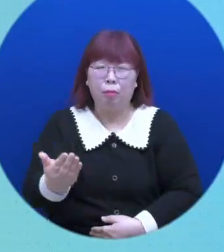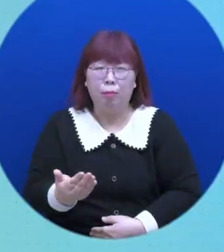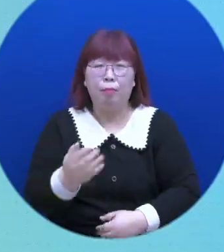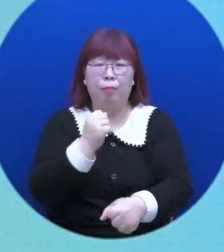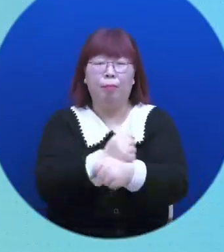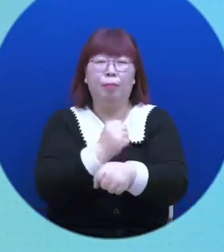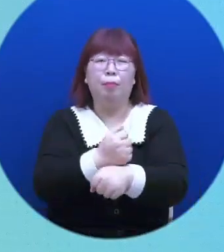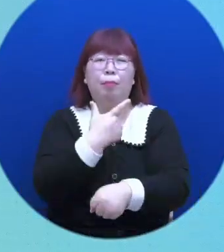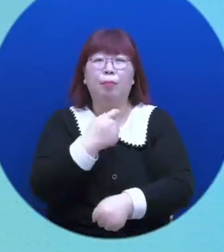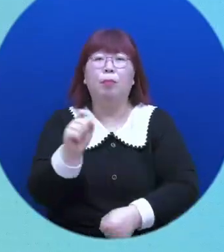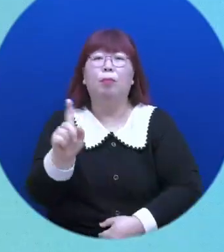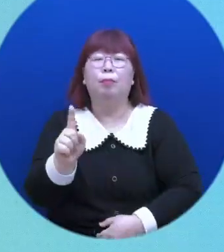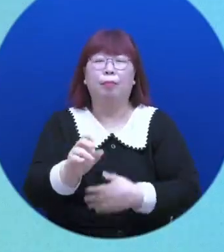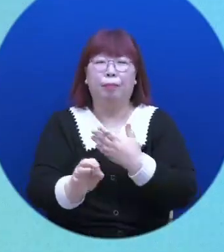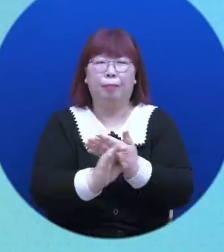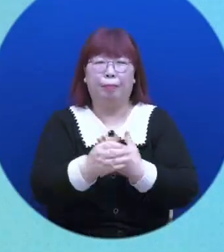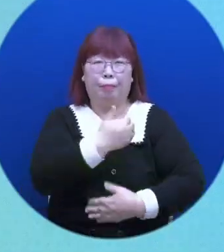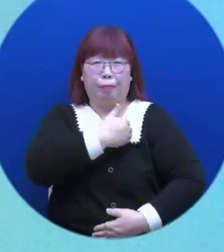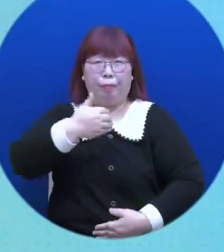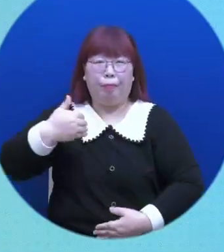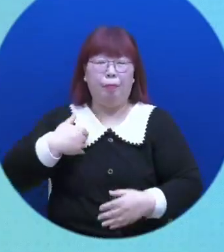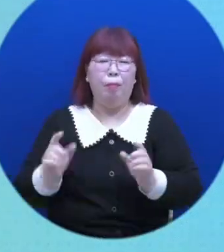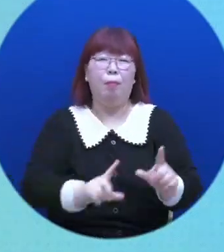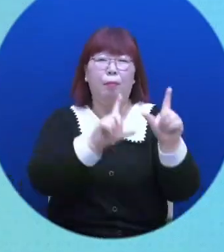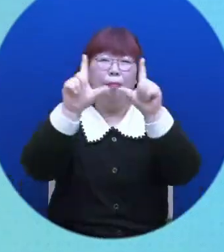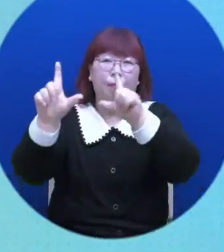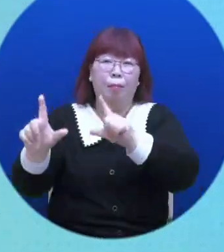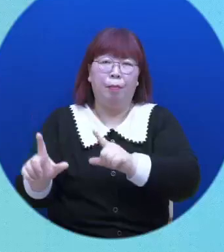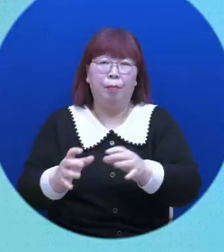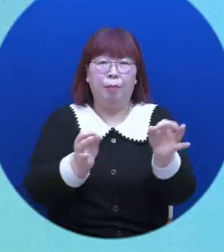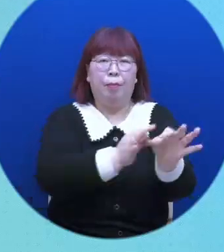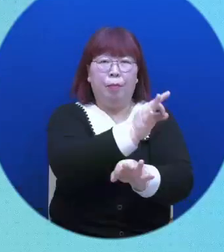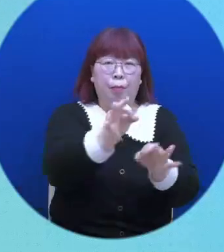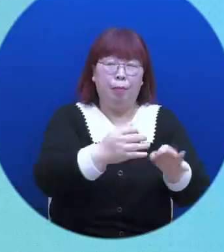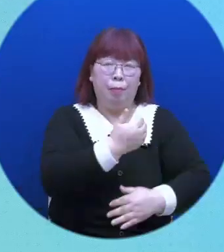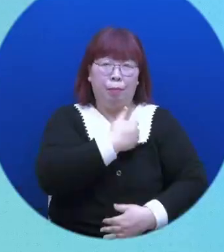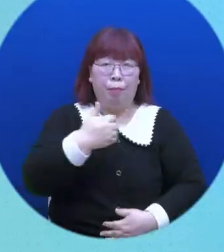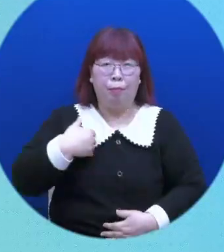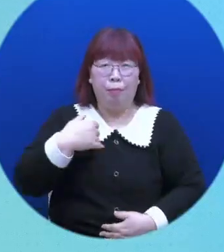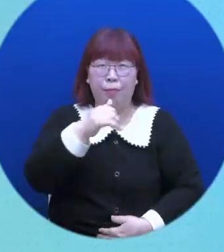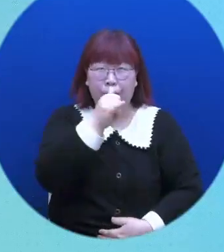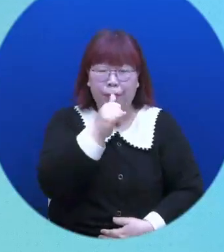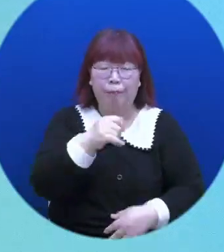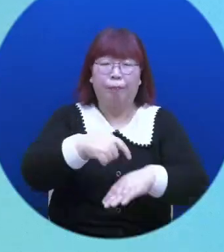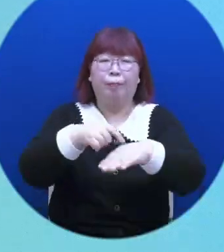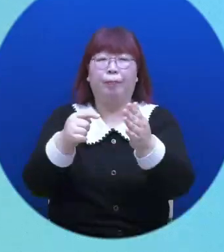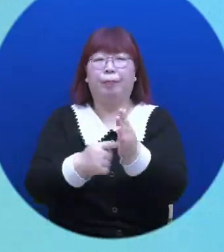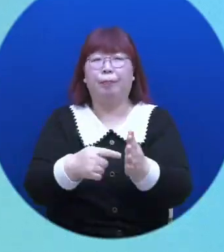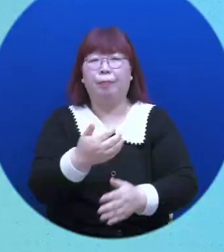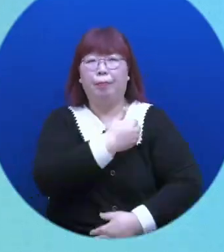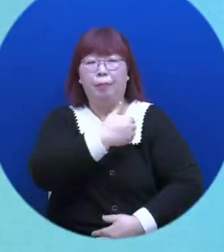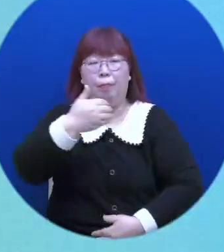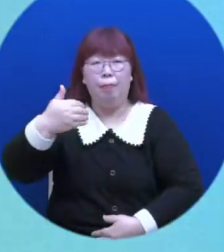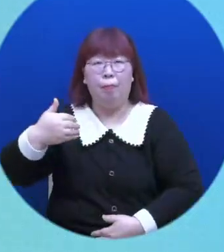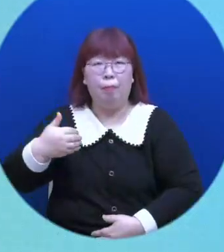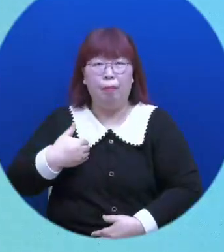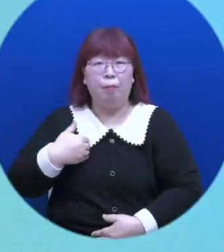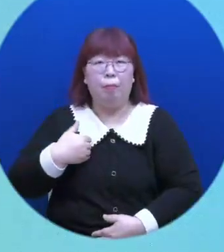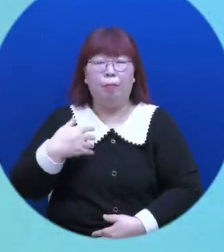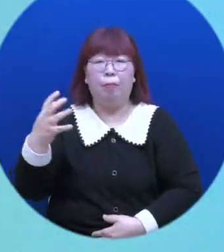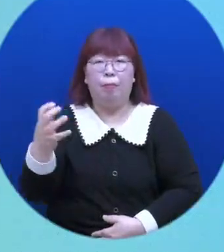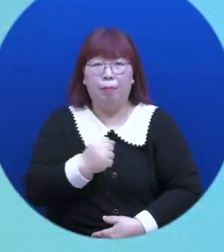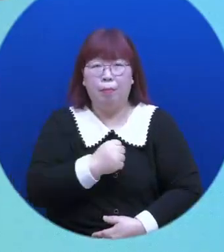하는 것은 풍성한 삶입니다. 경제적 풍성도 있거니와 마음의 풍요로 말미암아